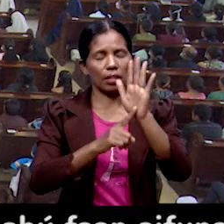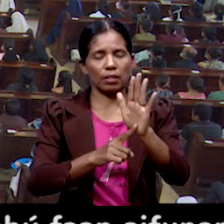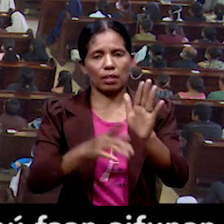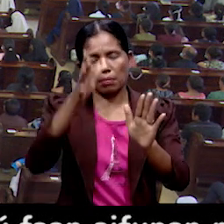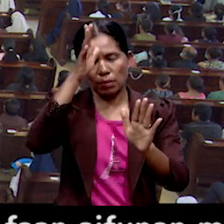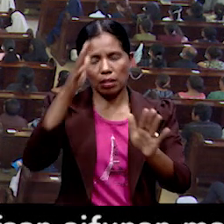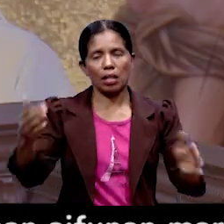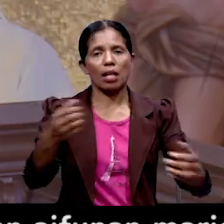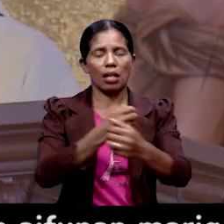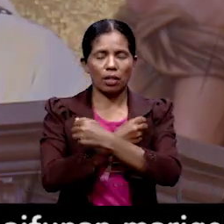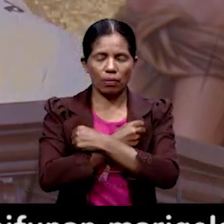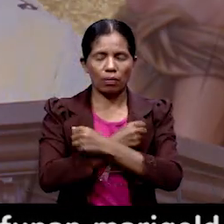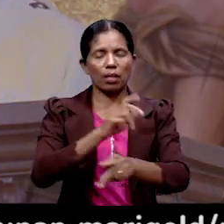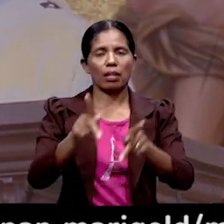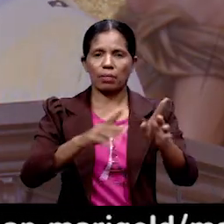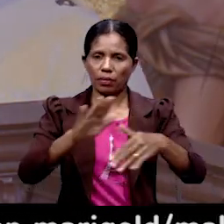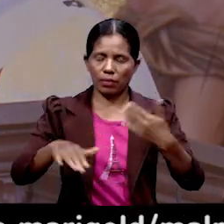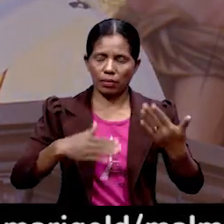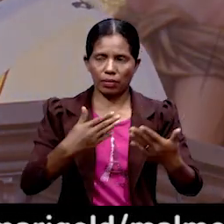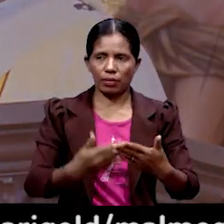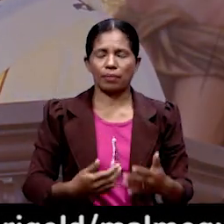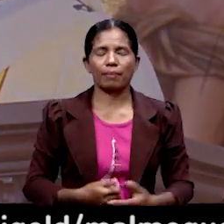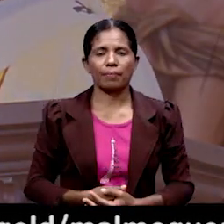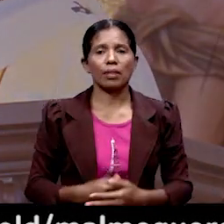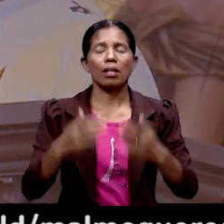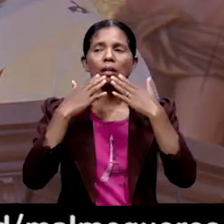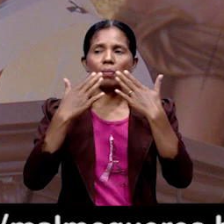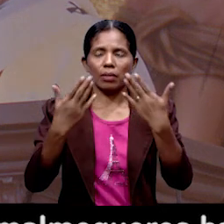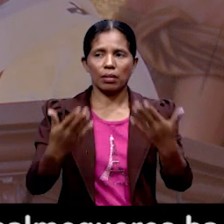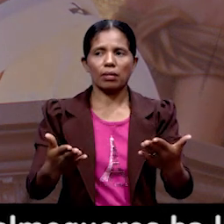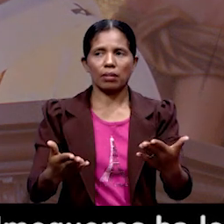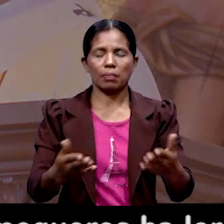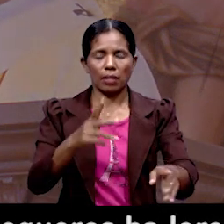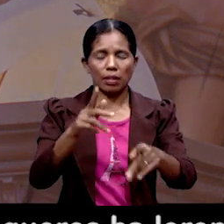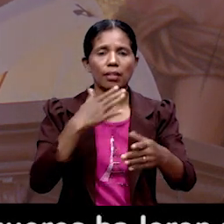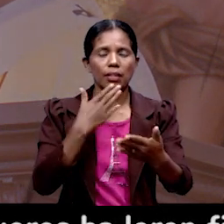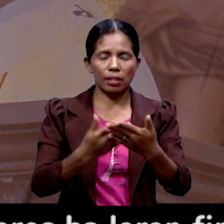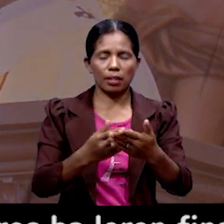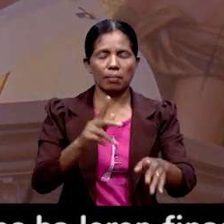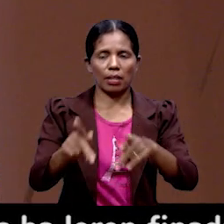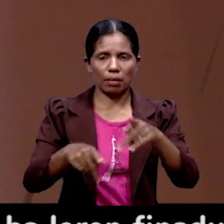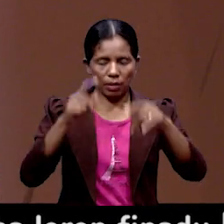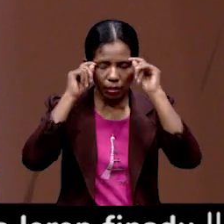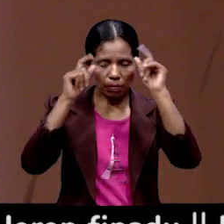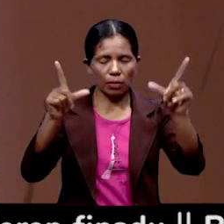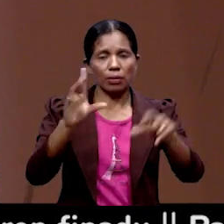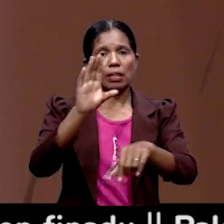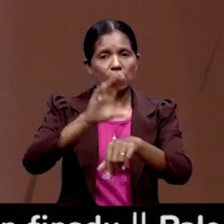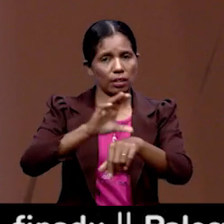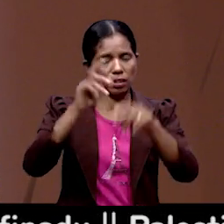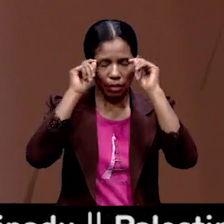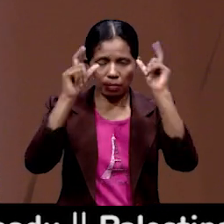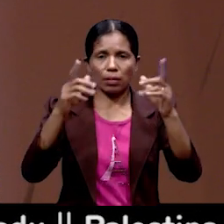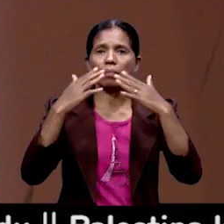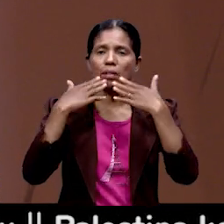hakoak serani tomak. Agradece ba diak tomak nabi tahal mai ba povo Timor, ba kreda Timor. Obrigado barak ba